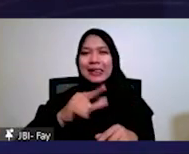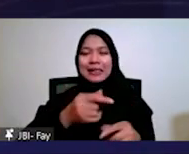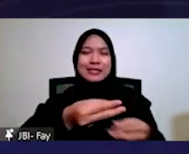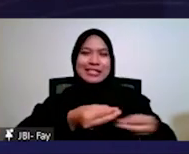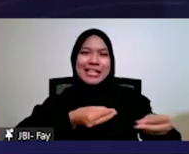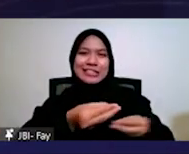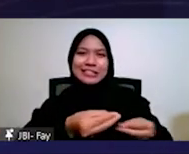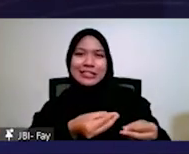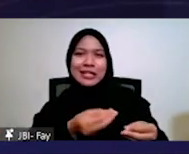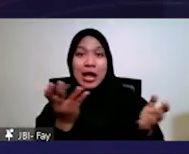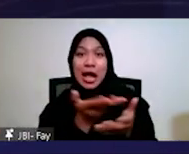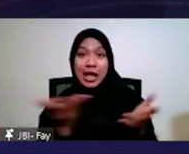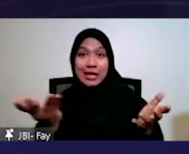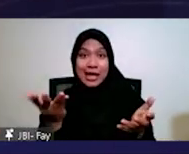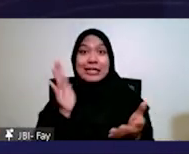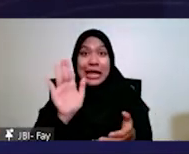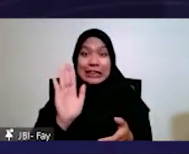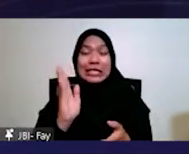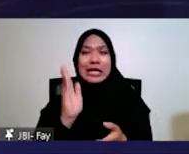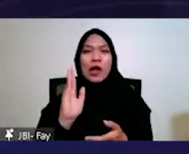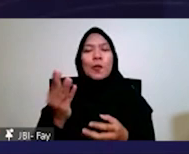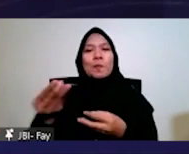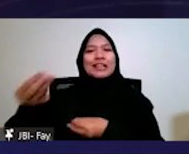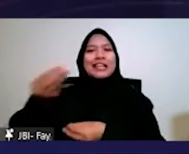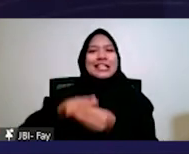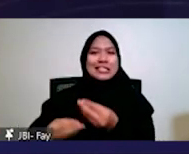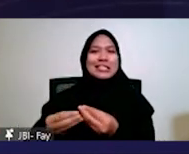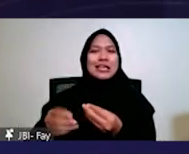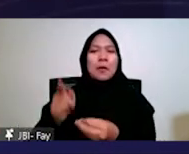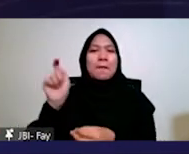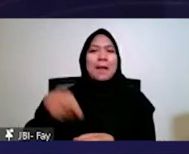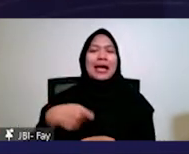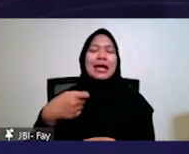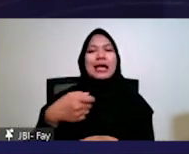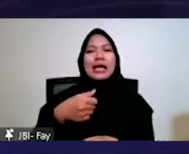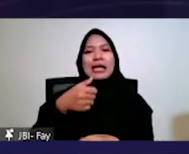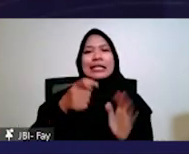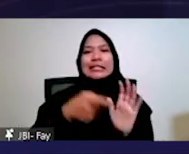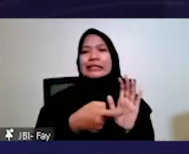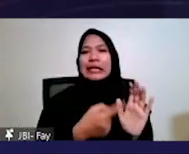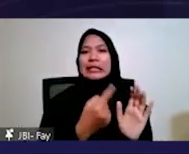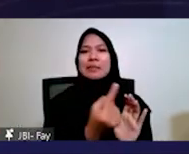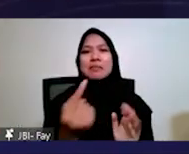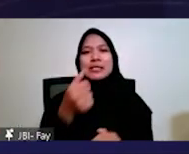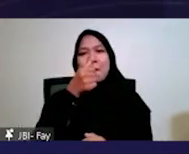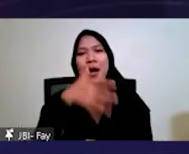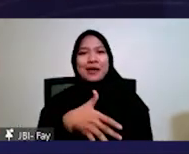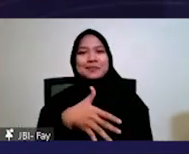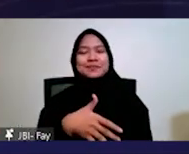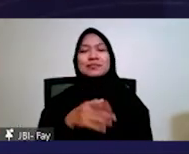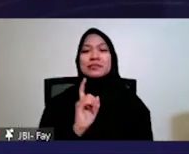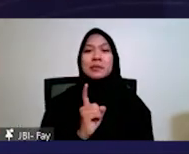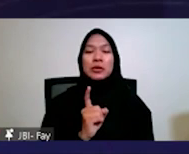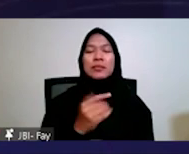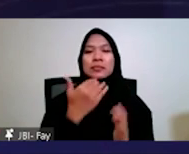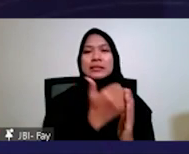Anda Anda nanti kalau bertransaksi di lutut pagi rekening juga gadget lebih masing-masing Pak Oleh karena itu